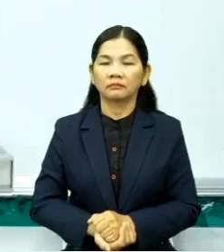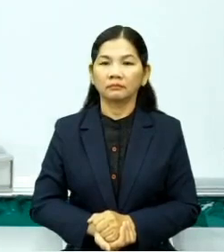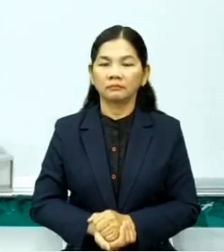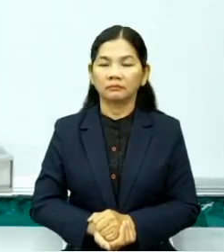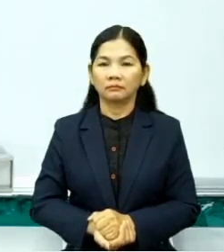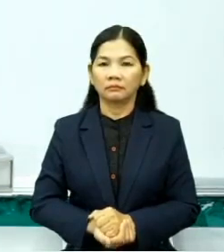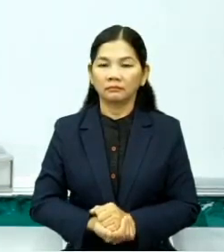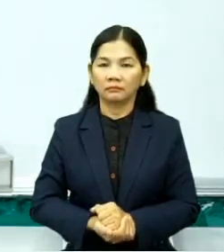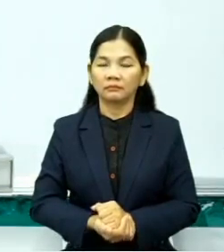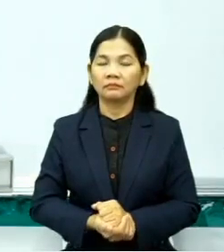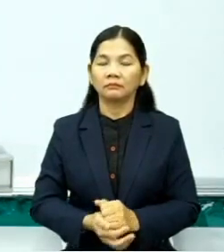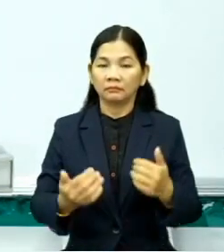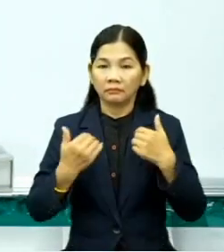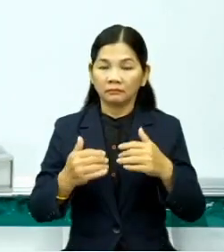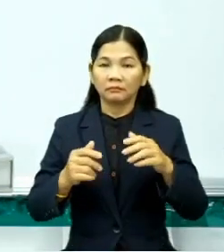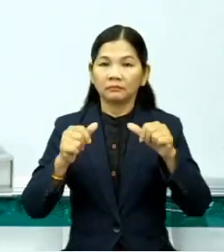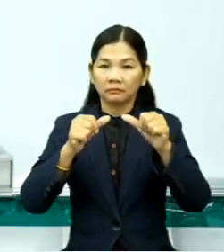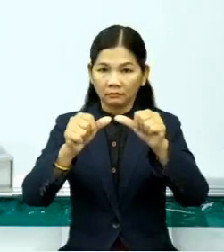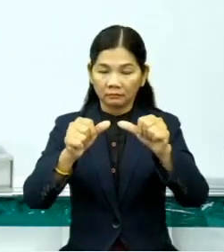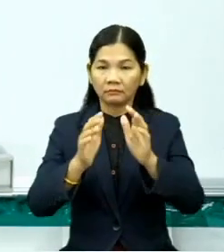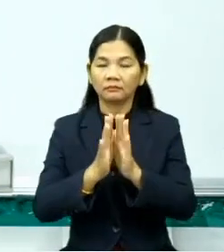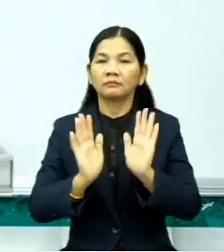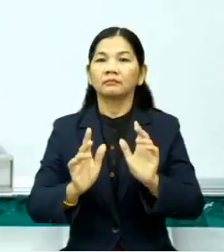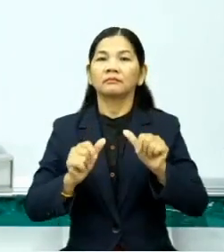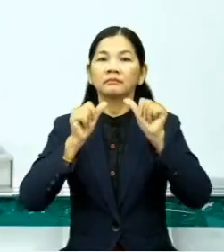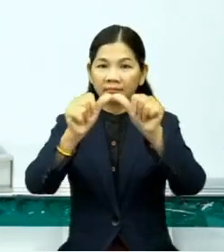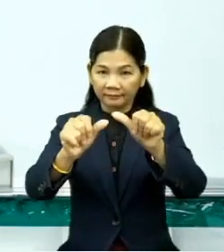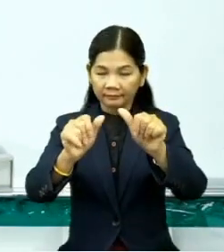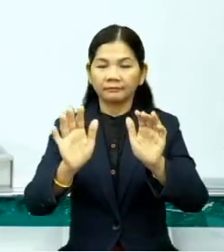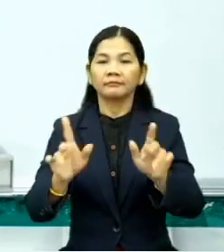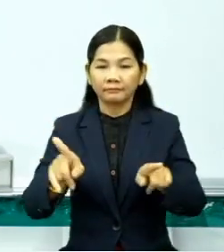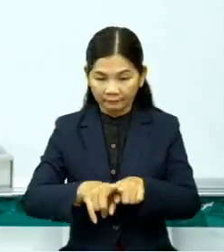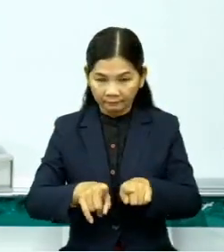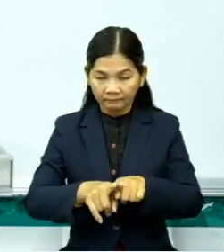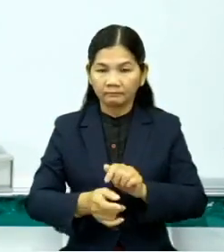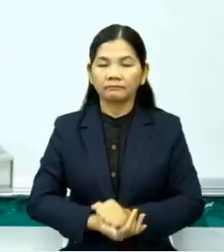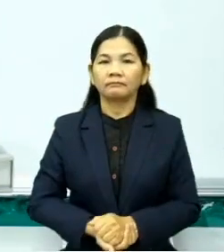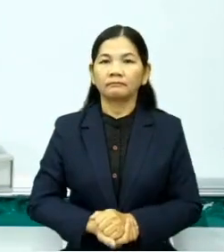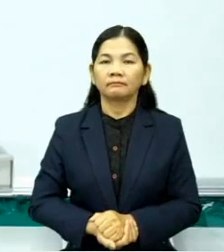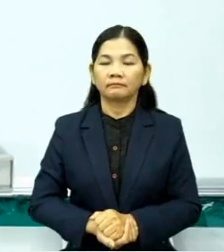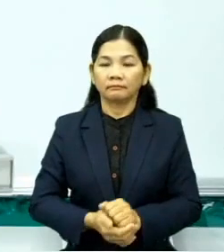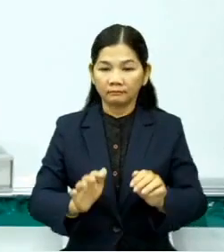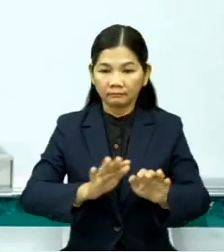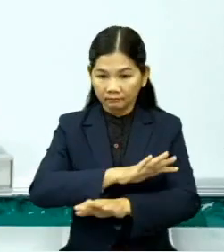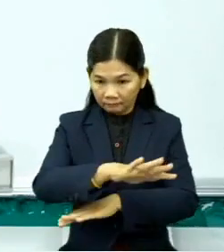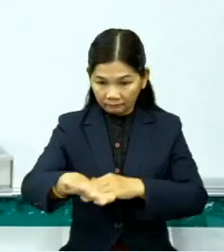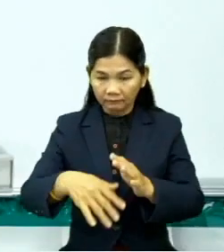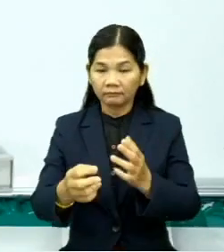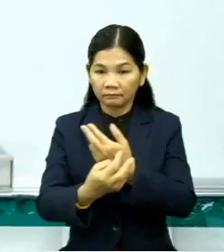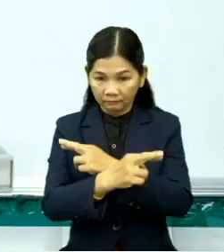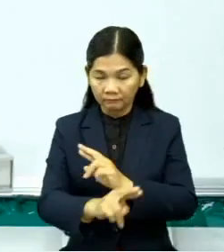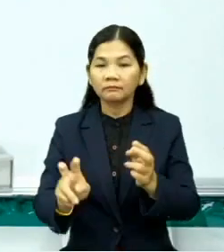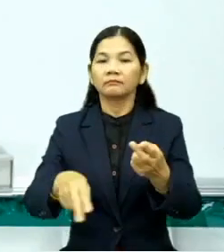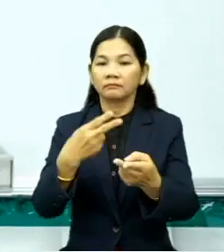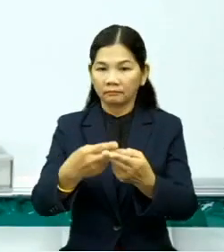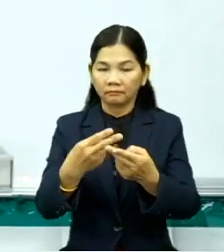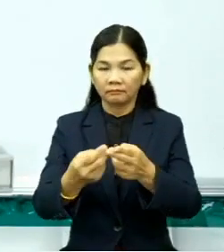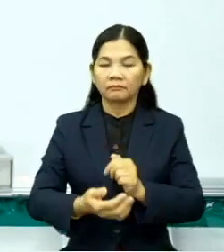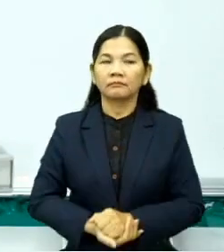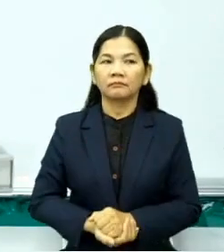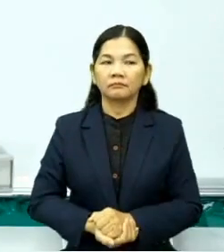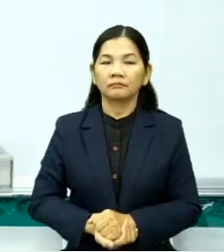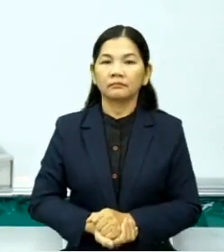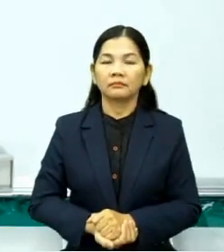ថបទនៅលើក្តារខៀនចាកូនអ្នកគ្រូបិទដែរណាកូនចាដើម្បីឲ្យកូនទាំងអស់គ្នាចាត្រៀមឆ្លើយនឹងសំណួរ